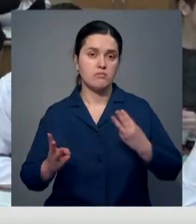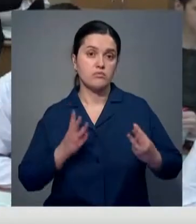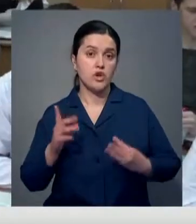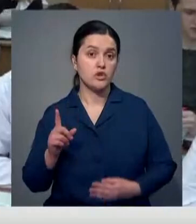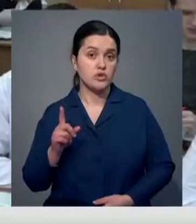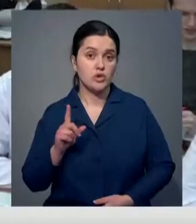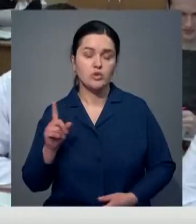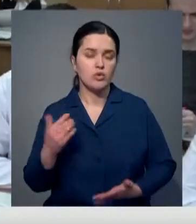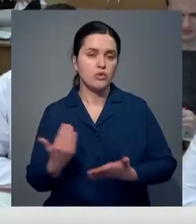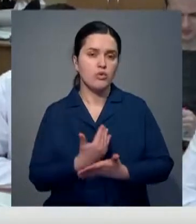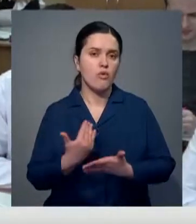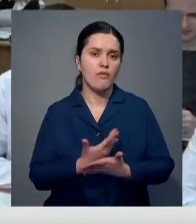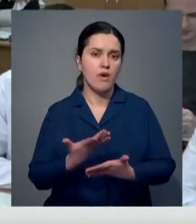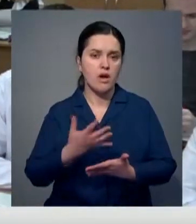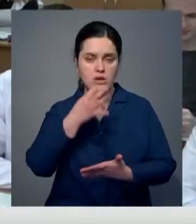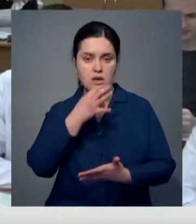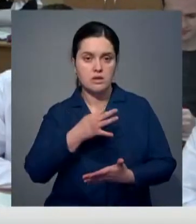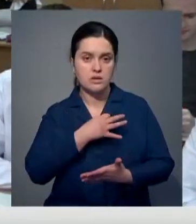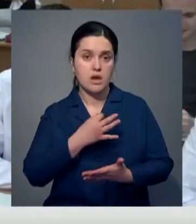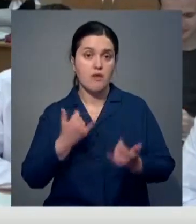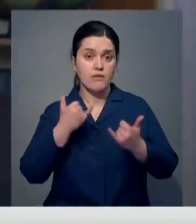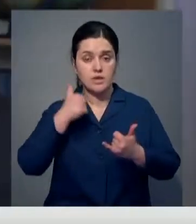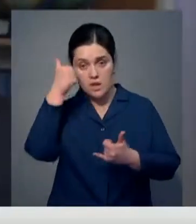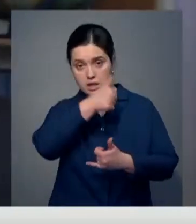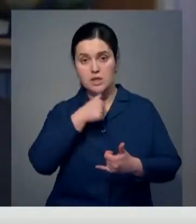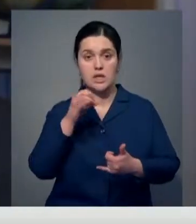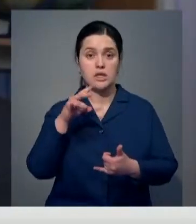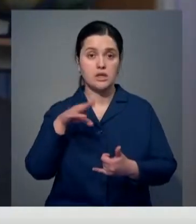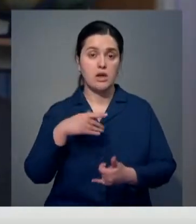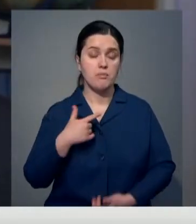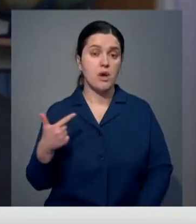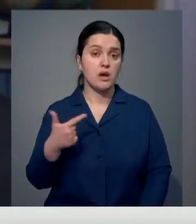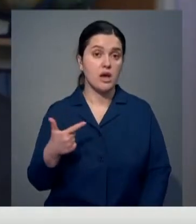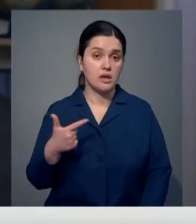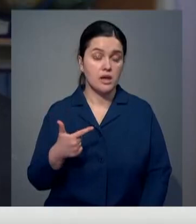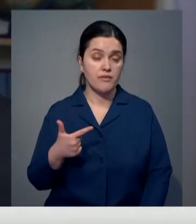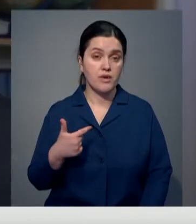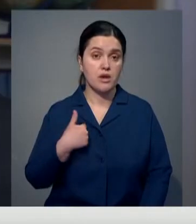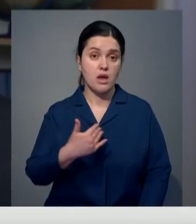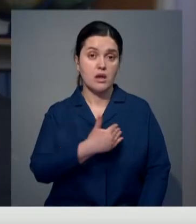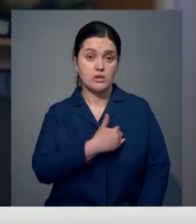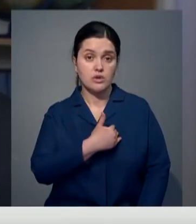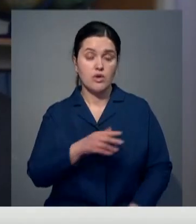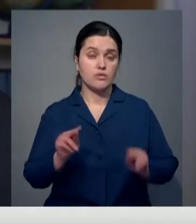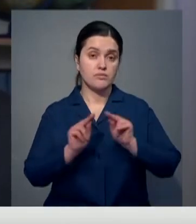того, что у нас будет на уроке. В этом году я сдаю предмет география, так как хочу пойти на